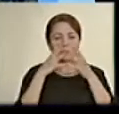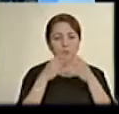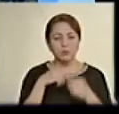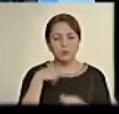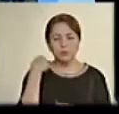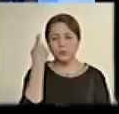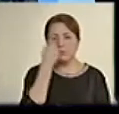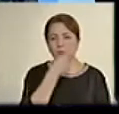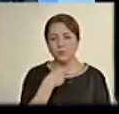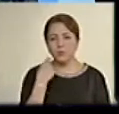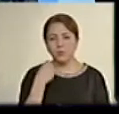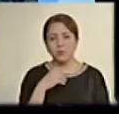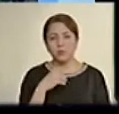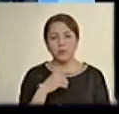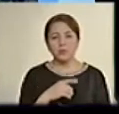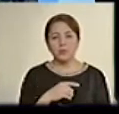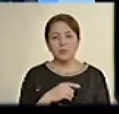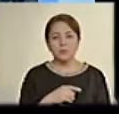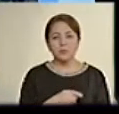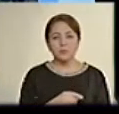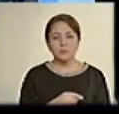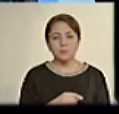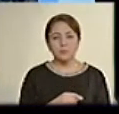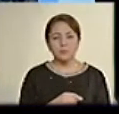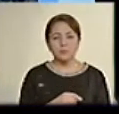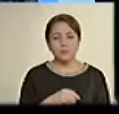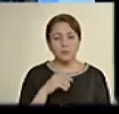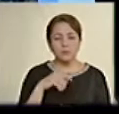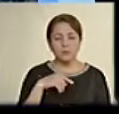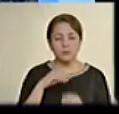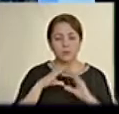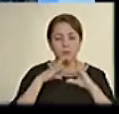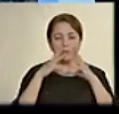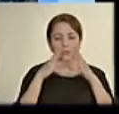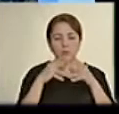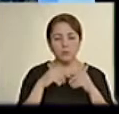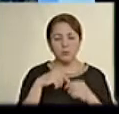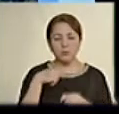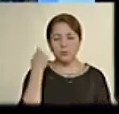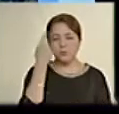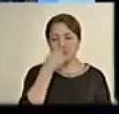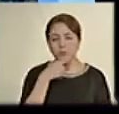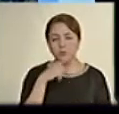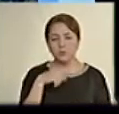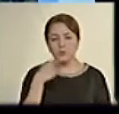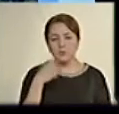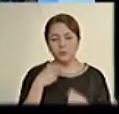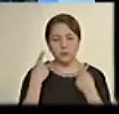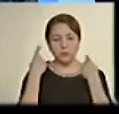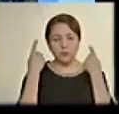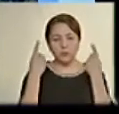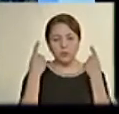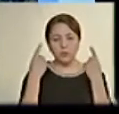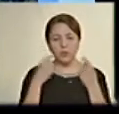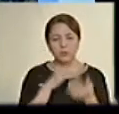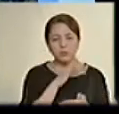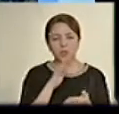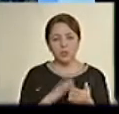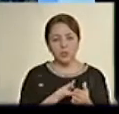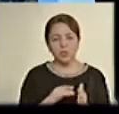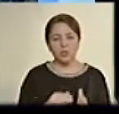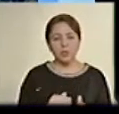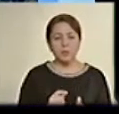Sayqali ro'yi zaminas deb ham ataladi, ya'ni dunyoning husni deb ulug'langan shahar ham baland devor bilan o'ralib 6